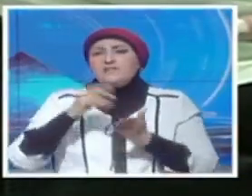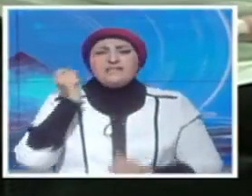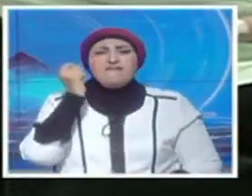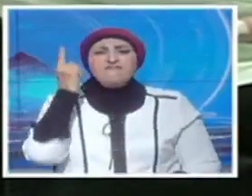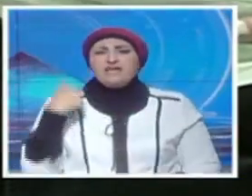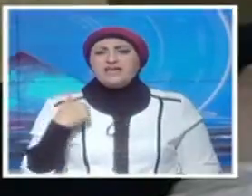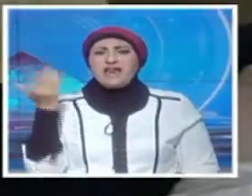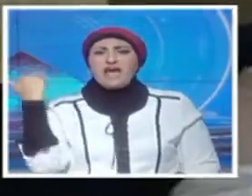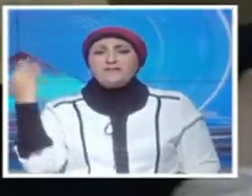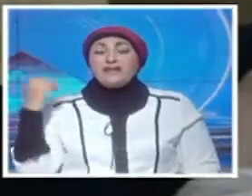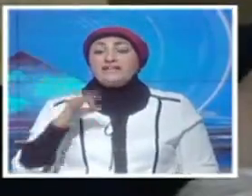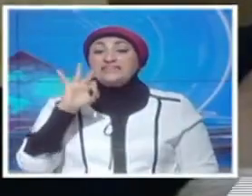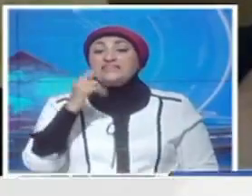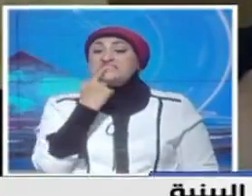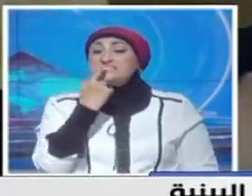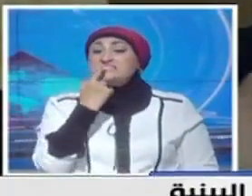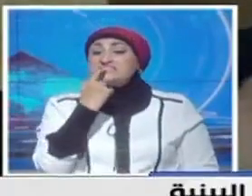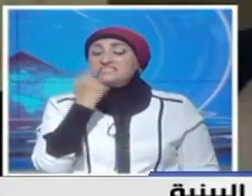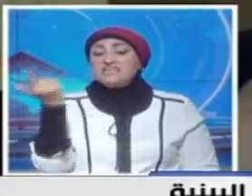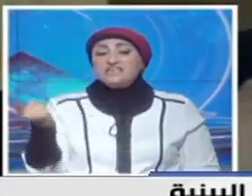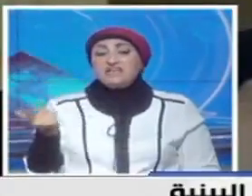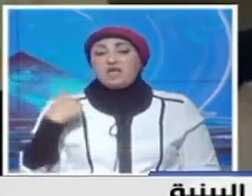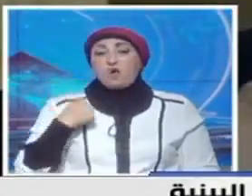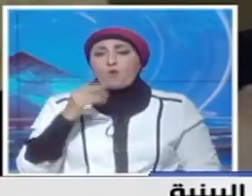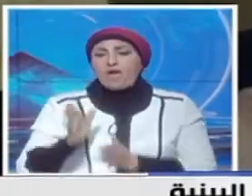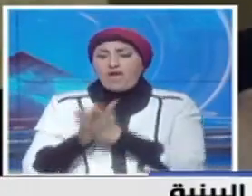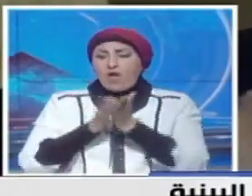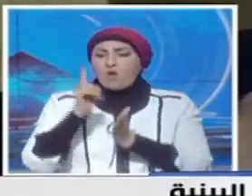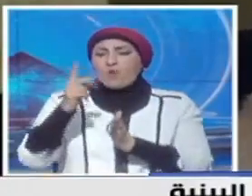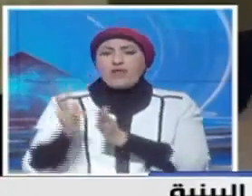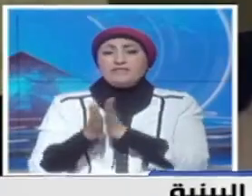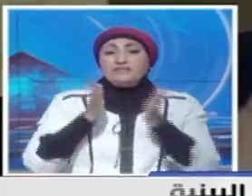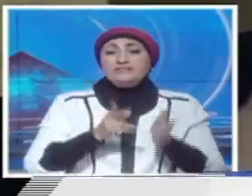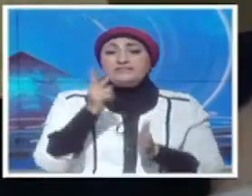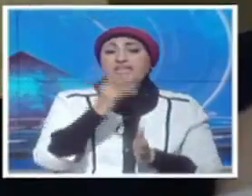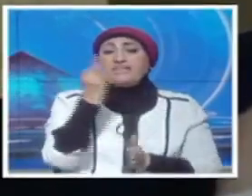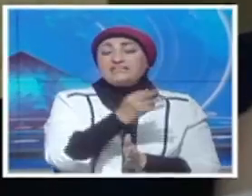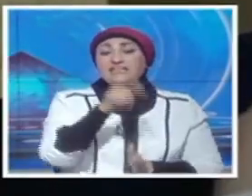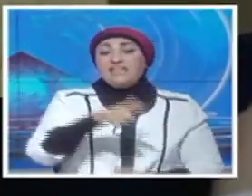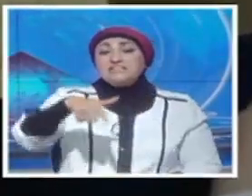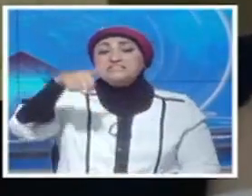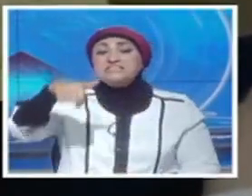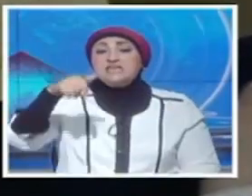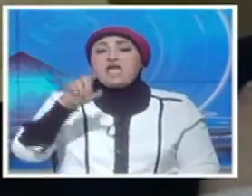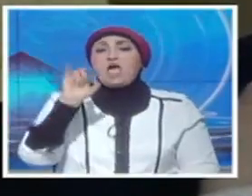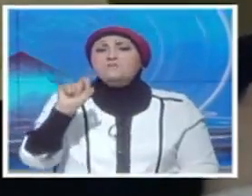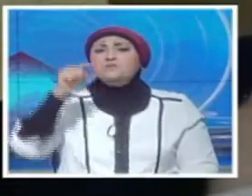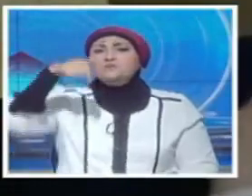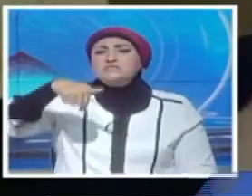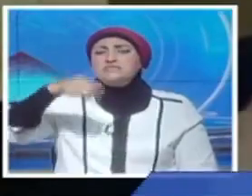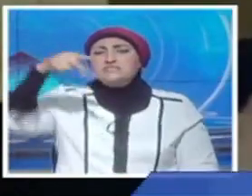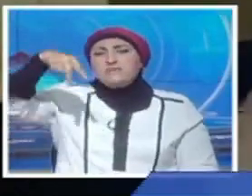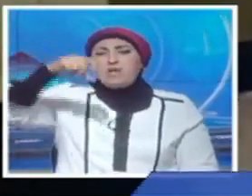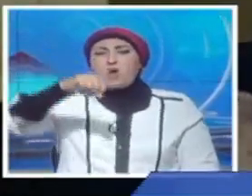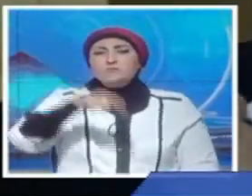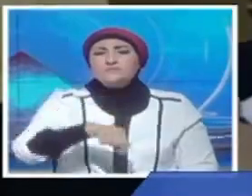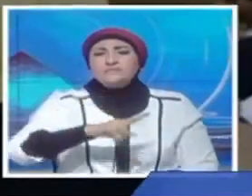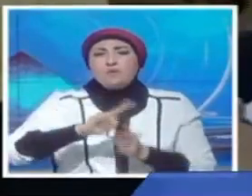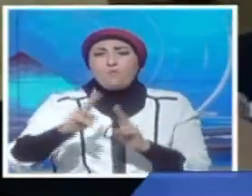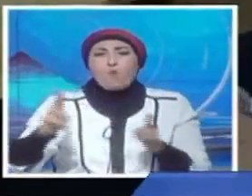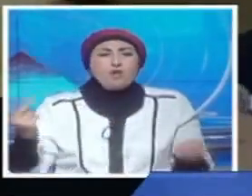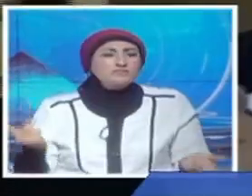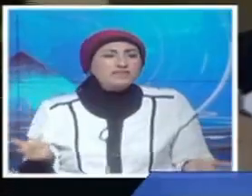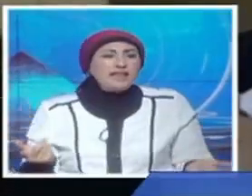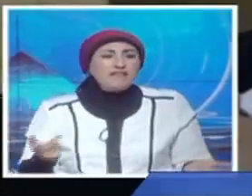من أكتر من 3 سنين وعملوا نسخة أولى وتانية وتالتة، كل مرة بيخرجوا حوالي 60 65 58، أظن النهاردة